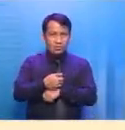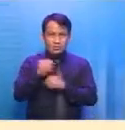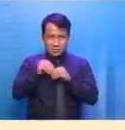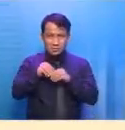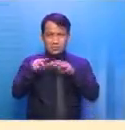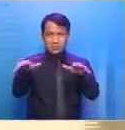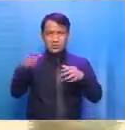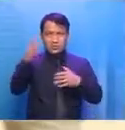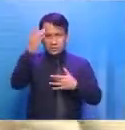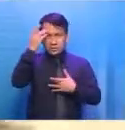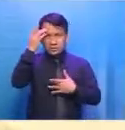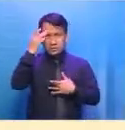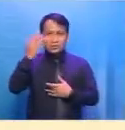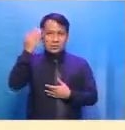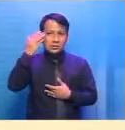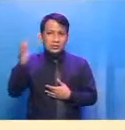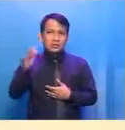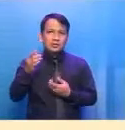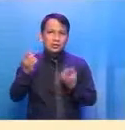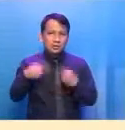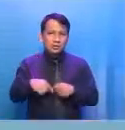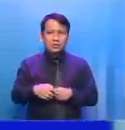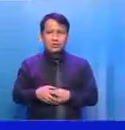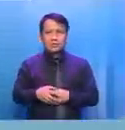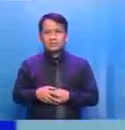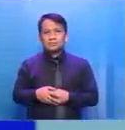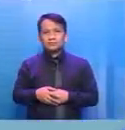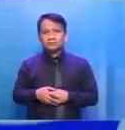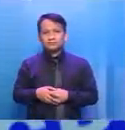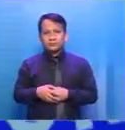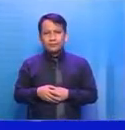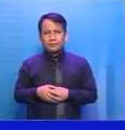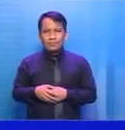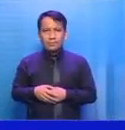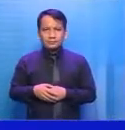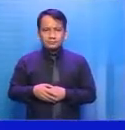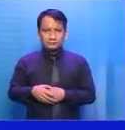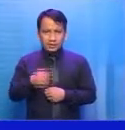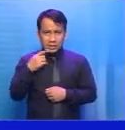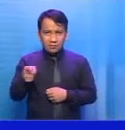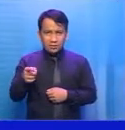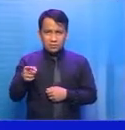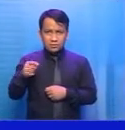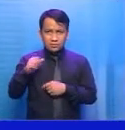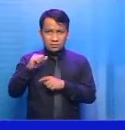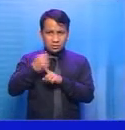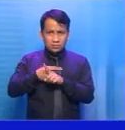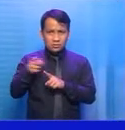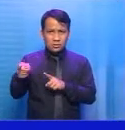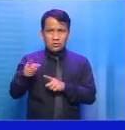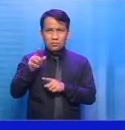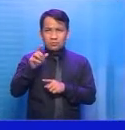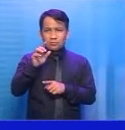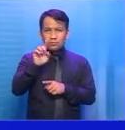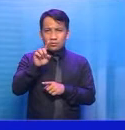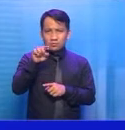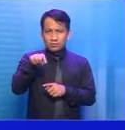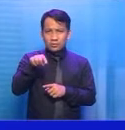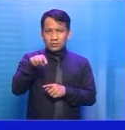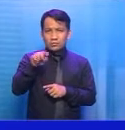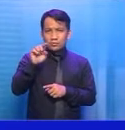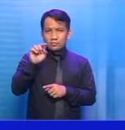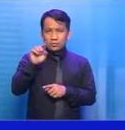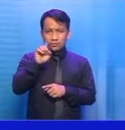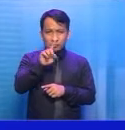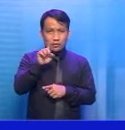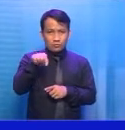nakapanghahawa ng sakit nang hindi natin nalalaman. Simula noong Abril, nasa higit 1.1 million COVID tests na ang nagawa ng